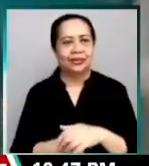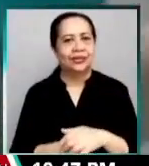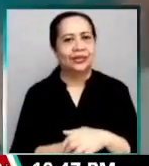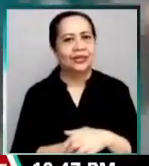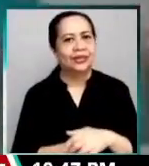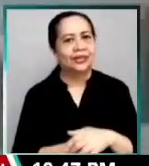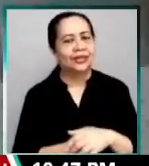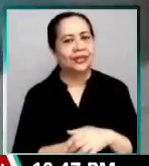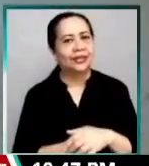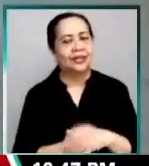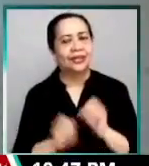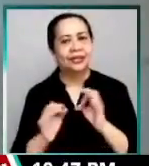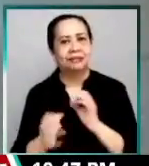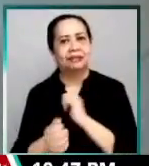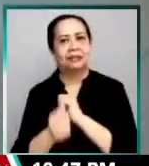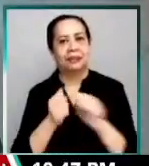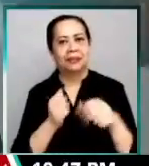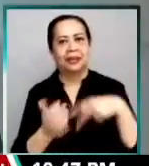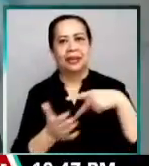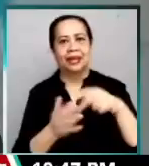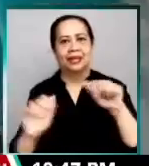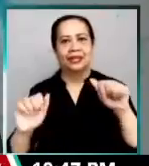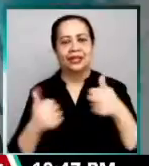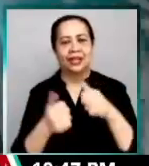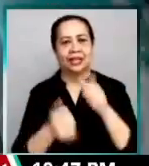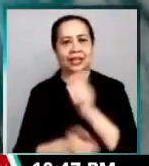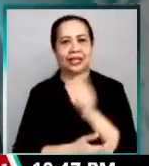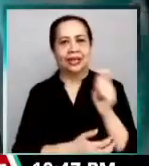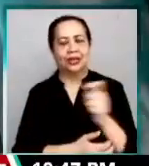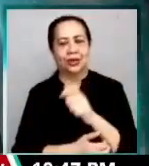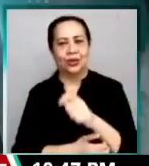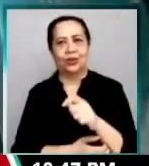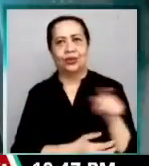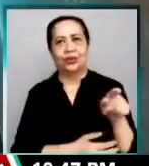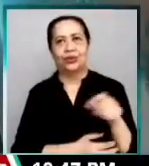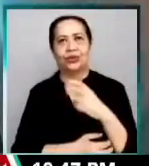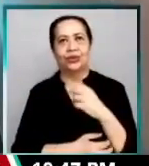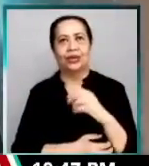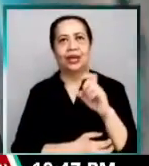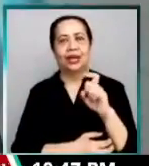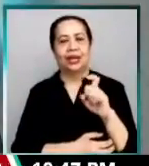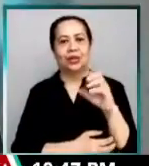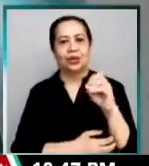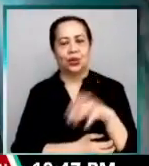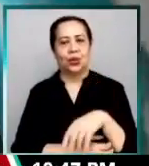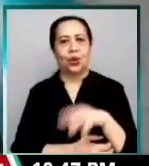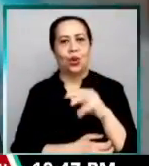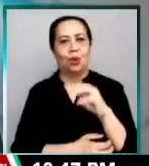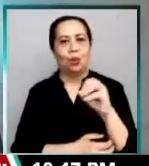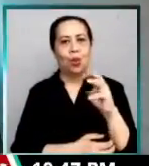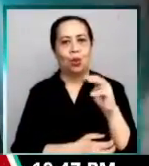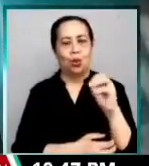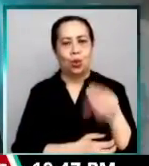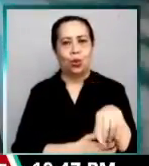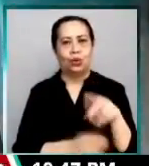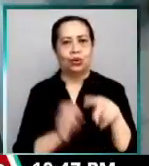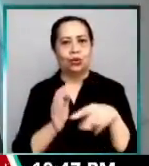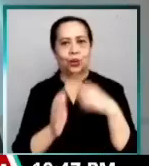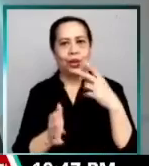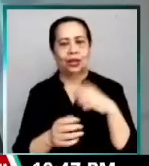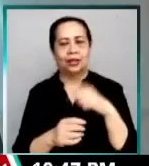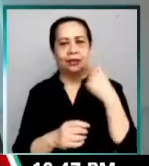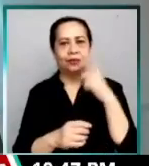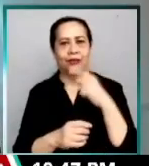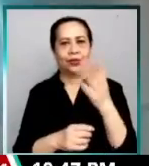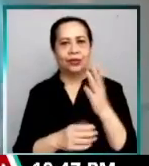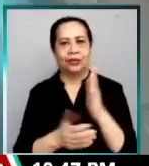Kumasa sa isang dance challenge sa TikTok sina Kai ng EXO at Momo ng Twice para yan sa single ni